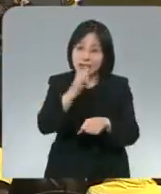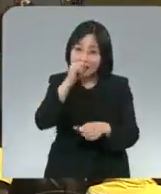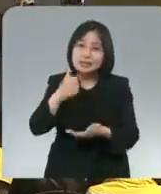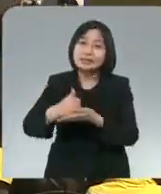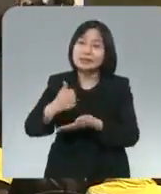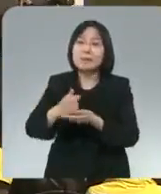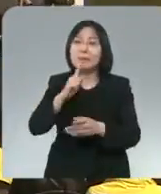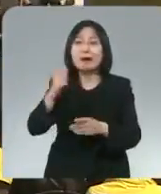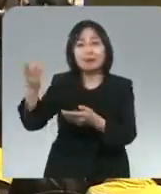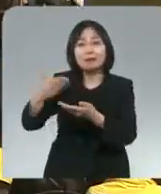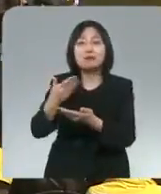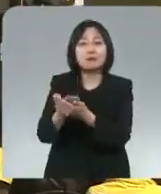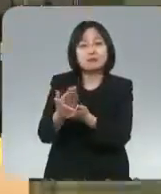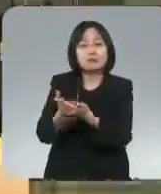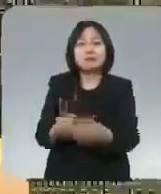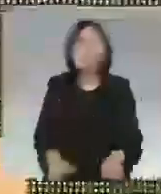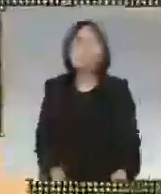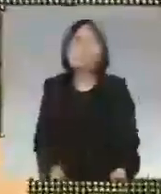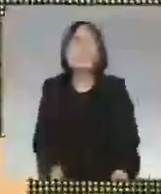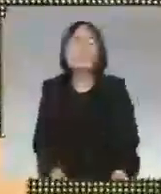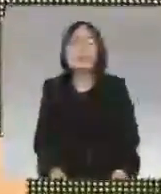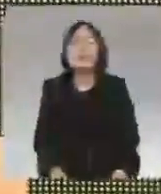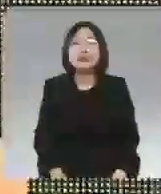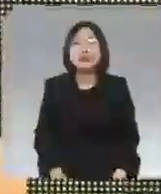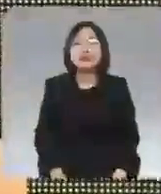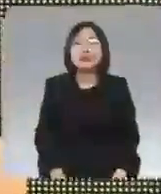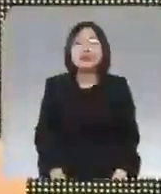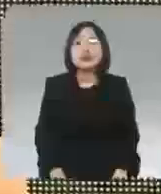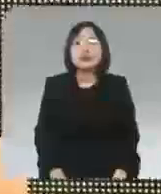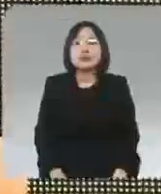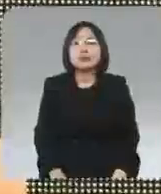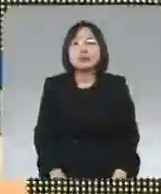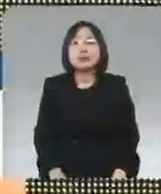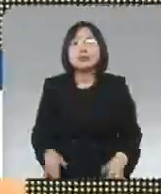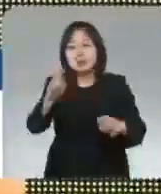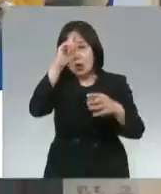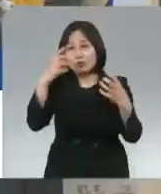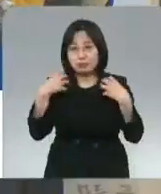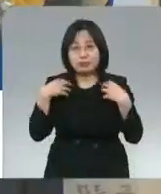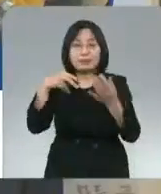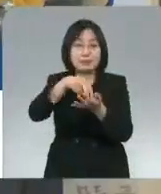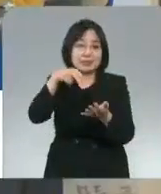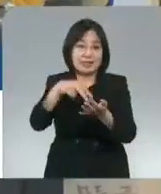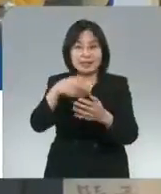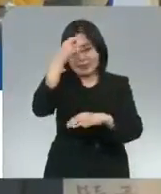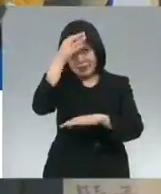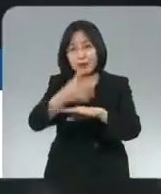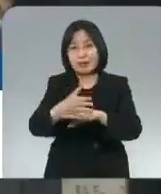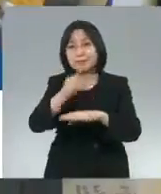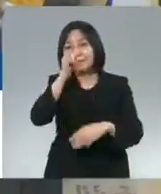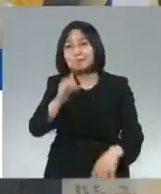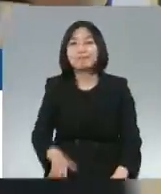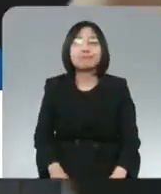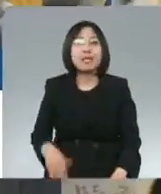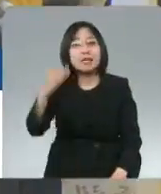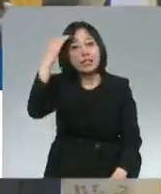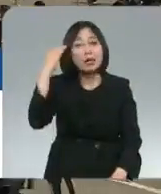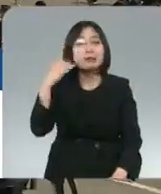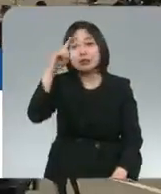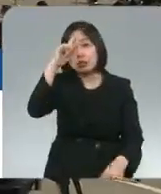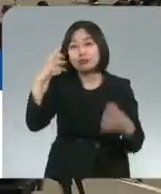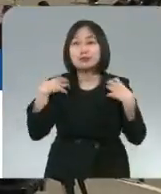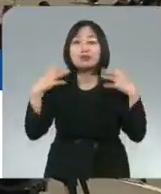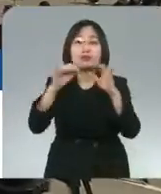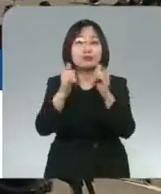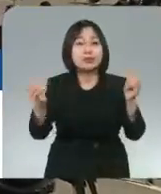ces jeunes filles qui a survécu au drame a désormais vingt six ans élève devenu secouriste d'urgence sa lettre écrite en hommage